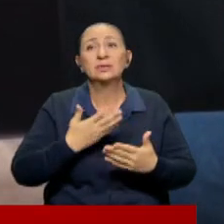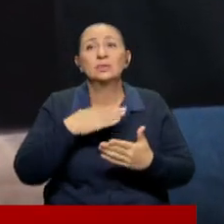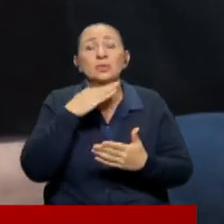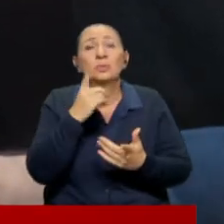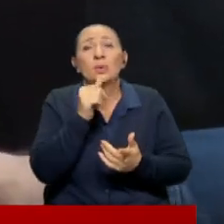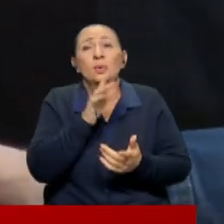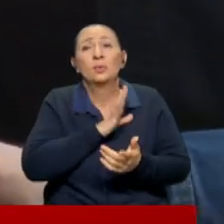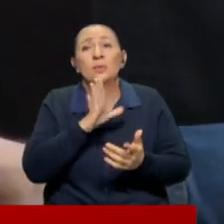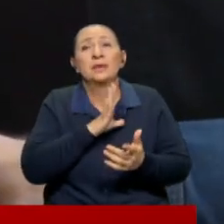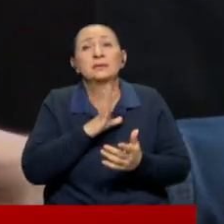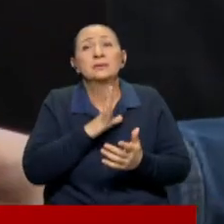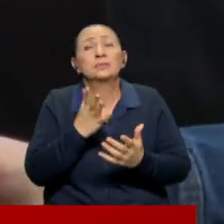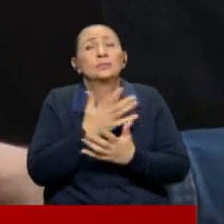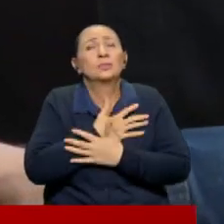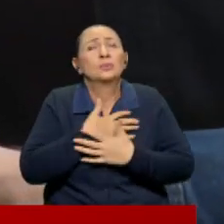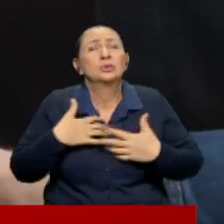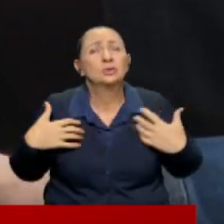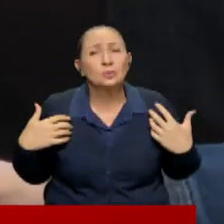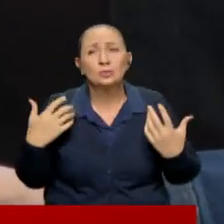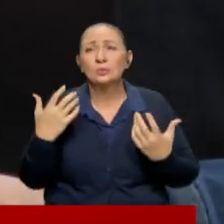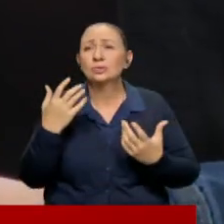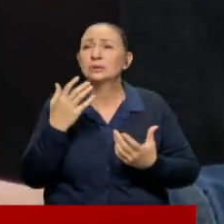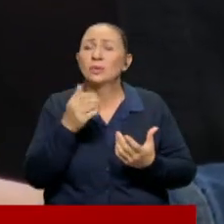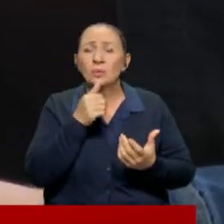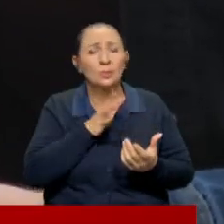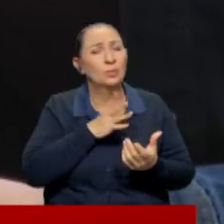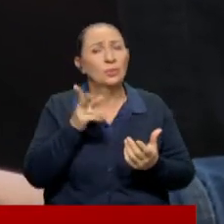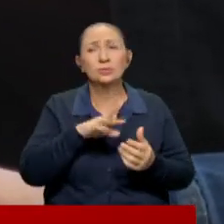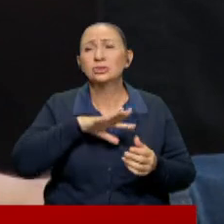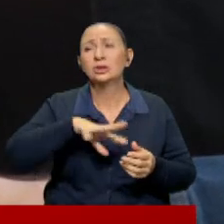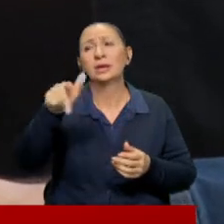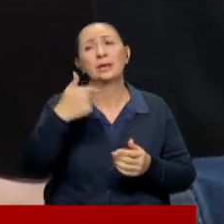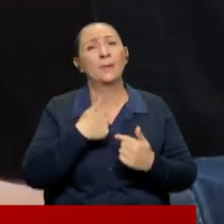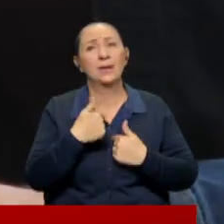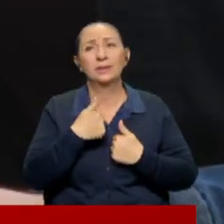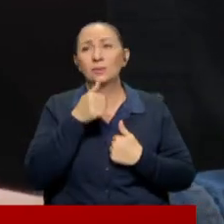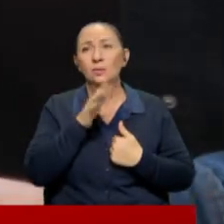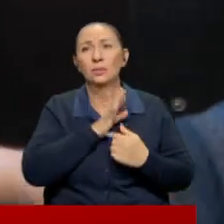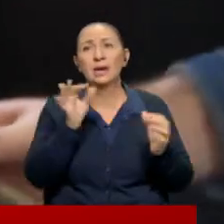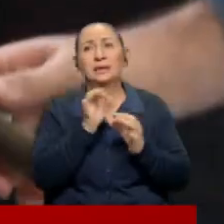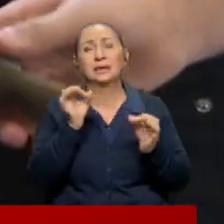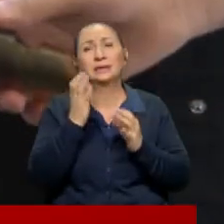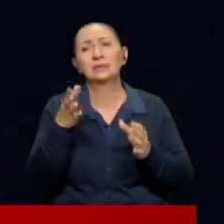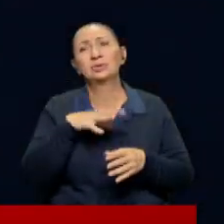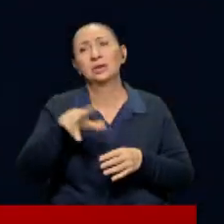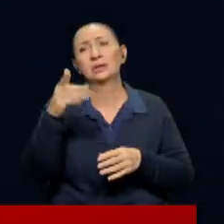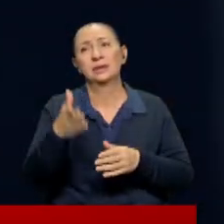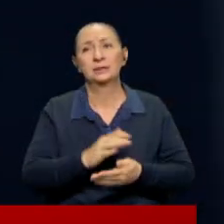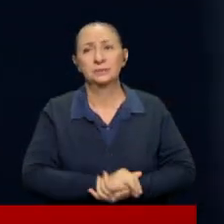oğlum vardı. Aslan yürekli, cesur, itti oğlum. Çaldılar oğlumu benden, erkenden